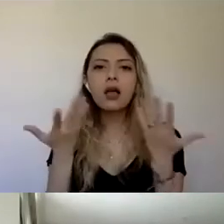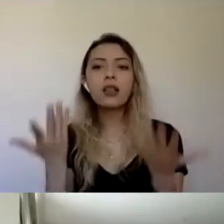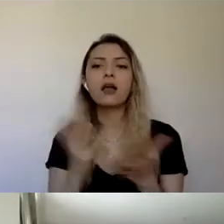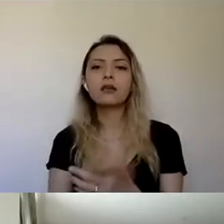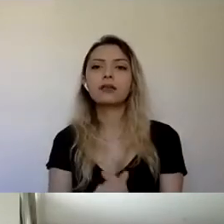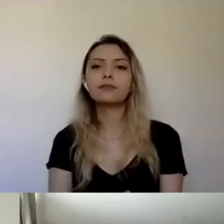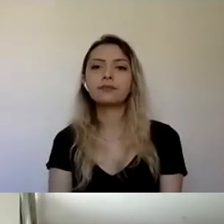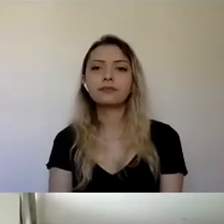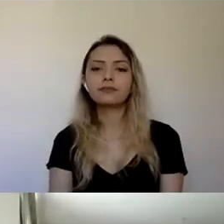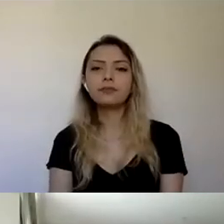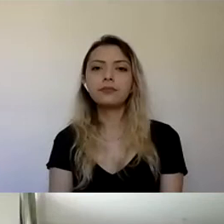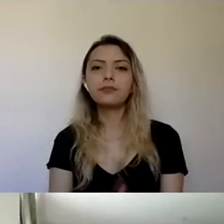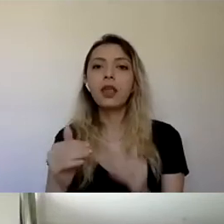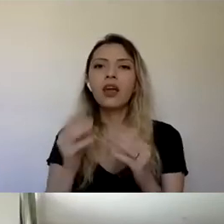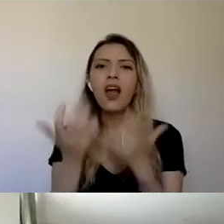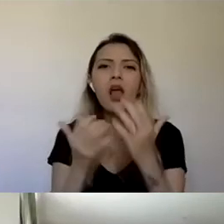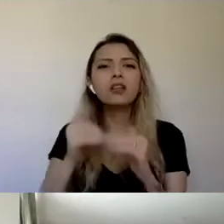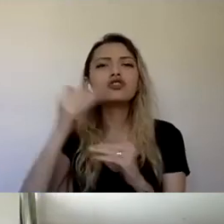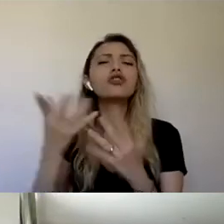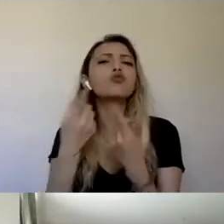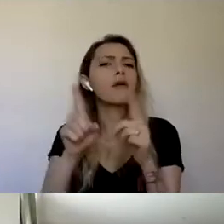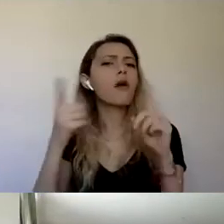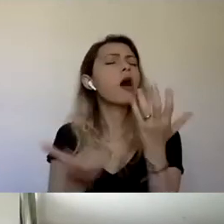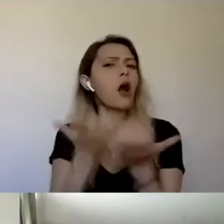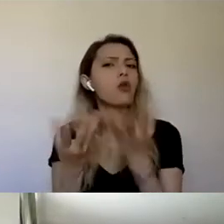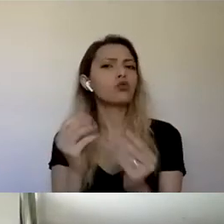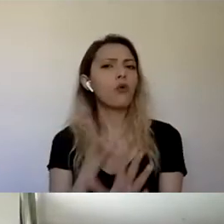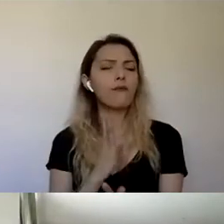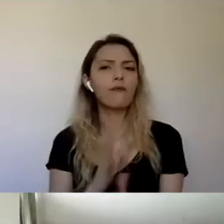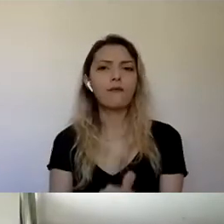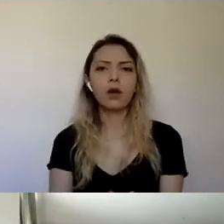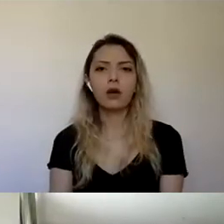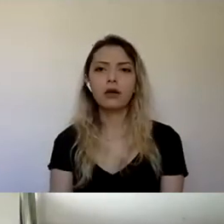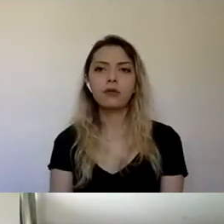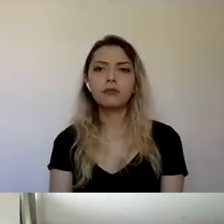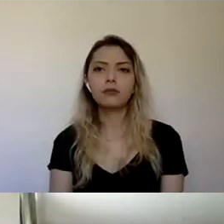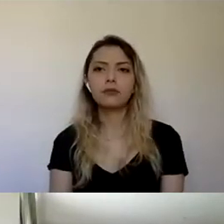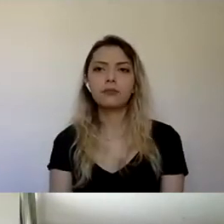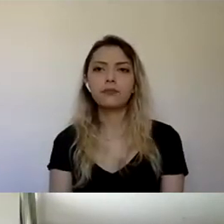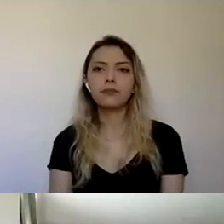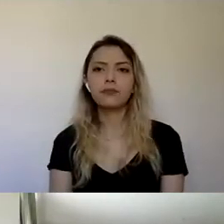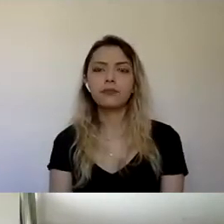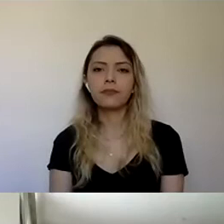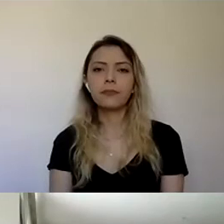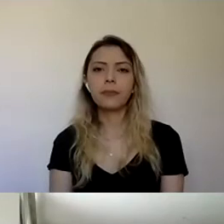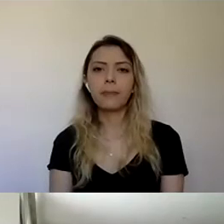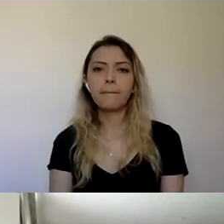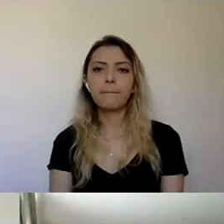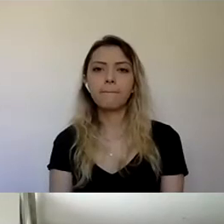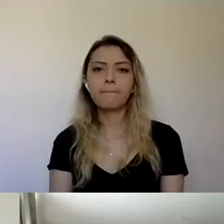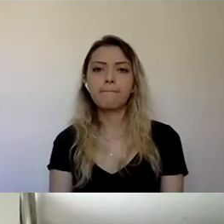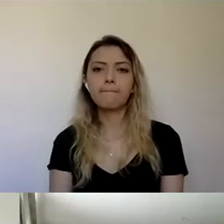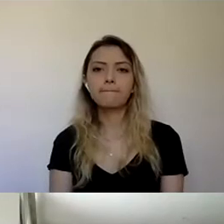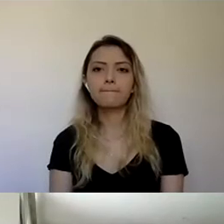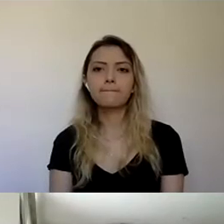kaynakların da dışında pek çok kaynak olabileceği gibi eğer bu kaynaklardan da ve herhangi